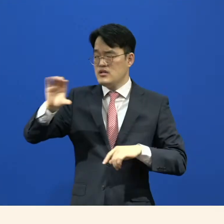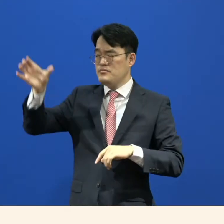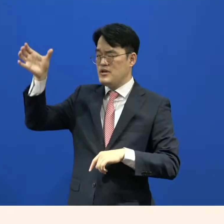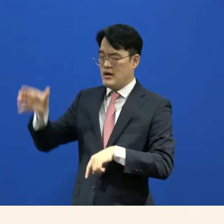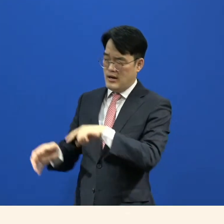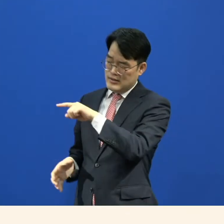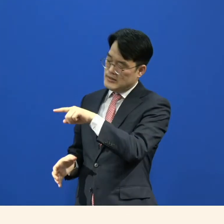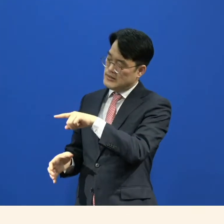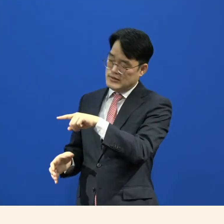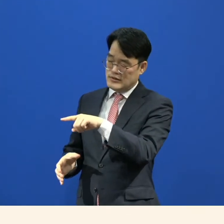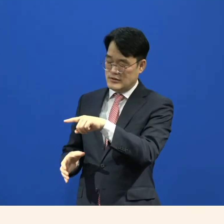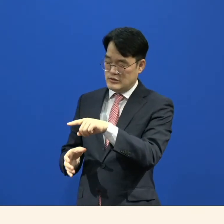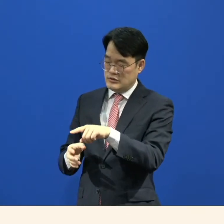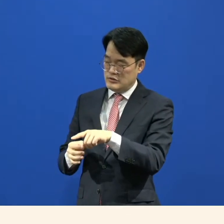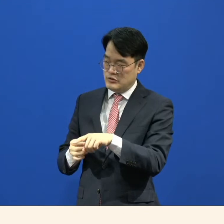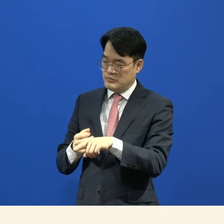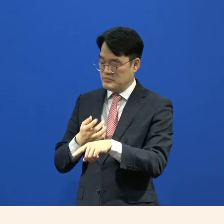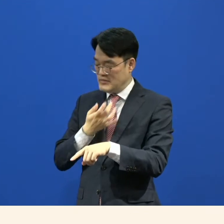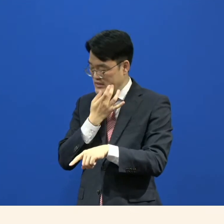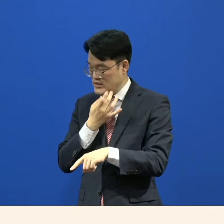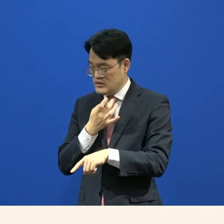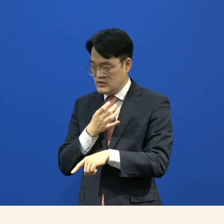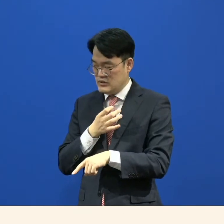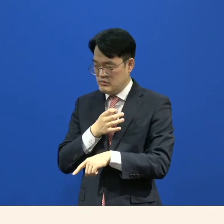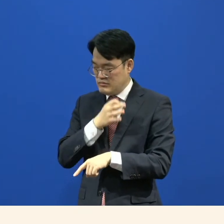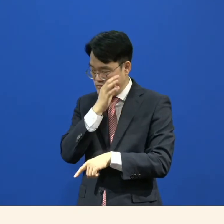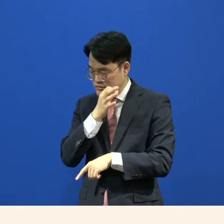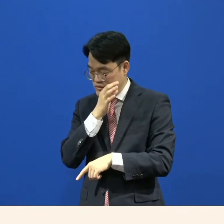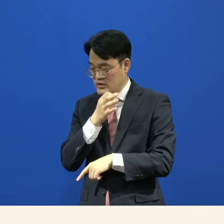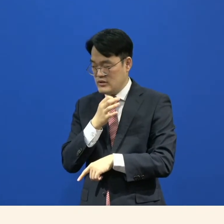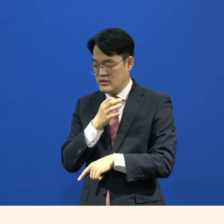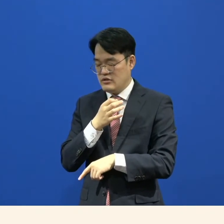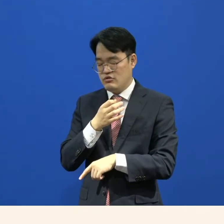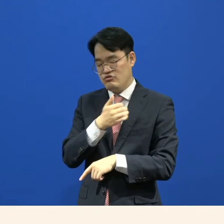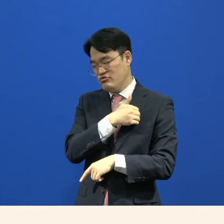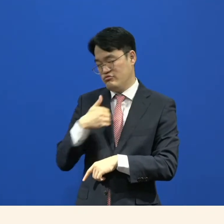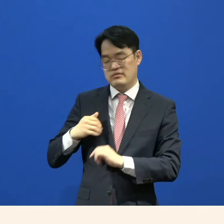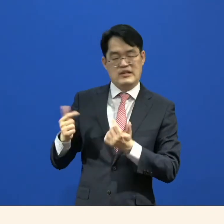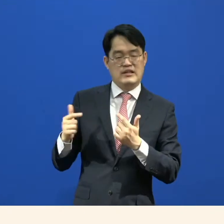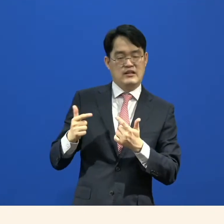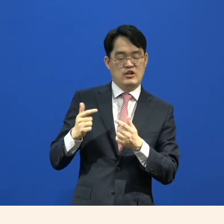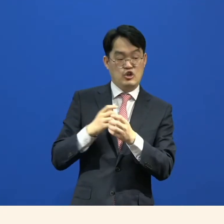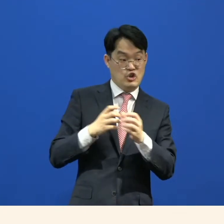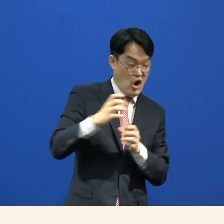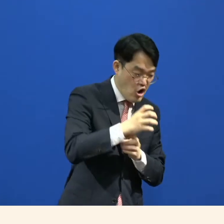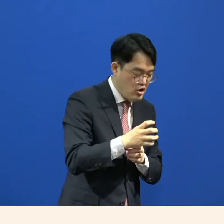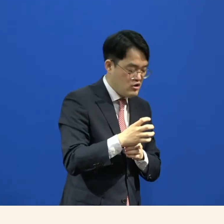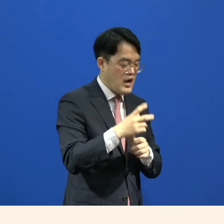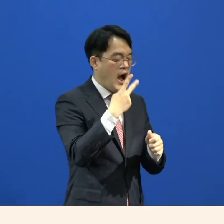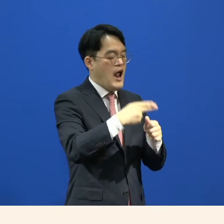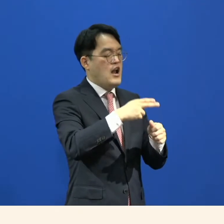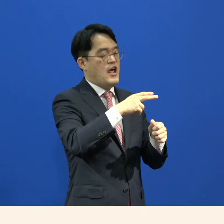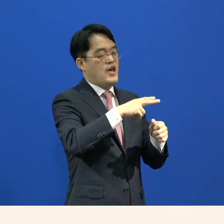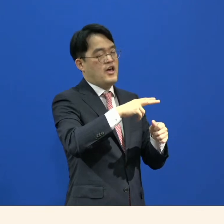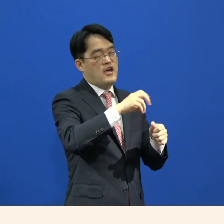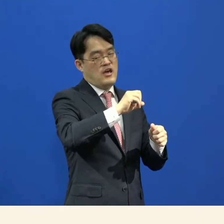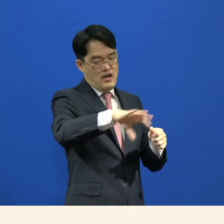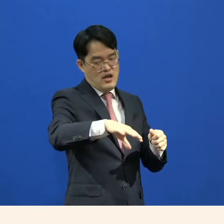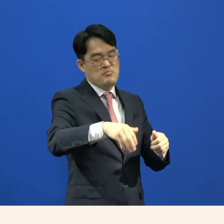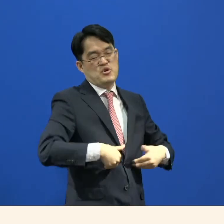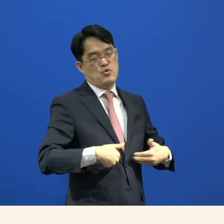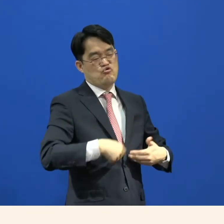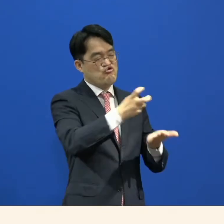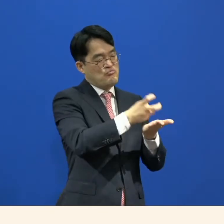유대주의자들은 십자가 외에 다른 것을 덧붙여야 한다고 주장했습니다. 그것은 매우 위험한 생각이다.